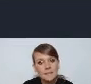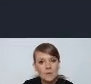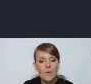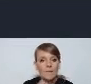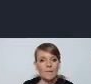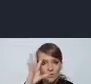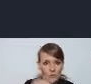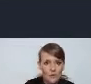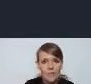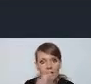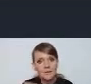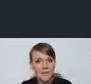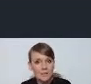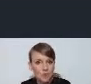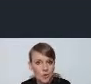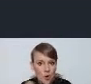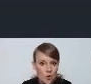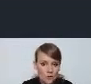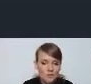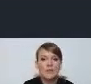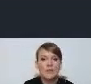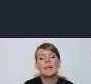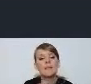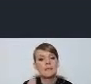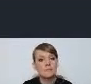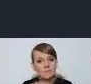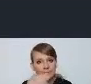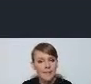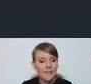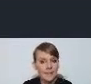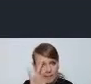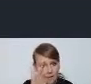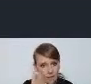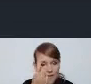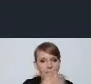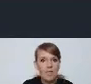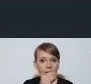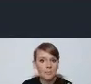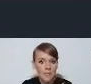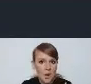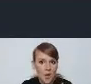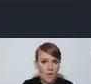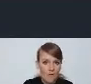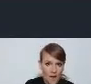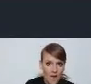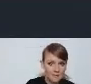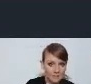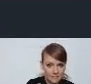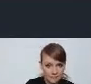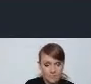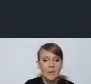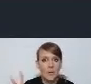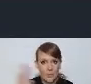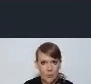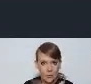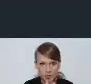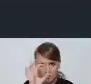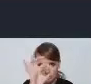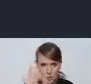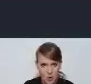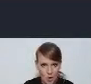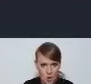lepsze zarządzanie kosztami, większa innowacyjność, lepsze pilnowanie przedsięwzięcia daje w sumie 17% oszczędności. Ktoś powie,